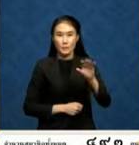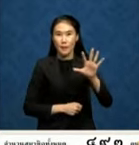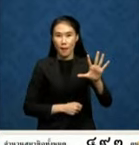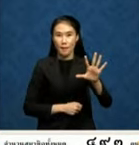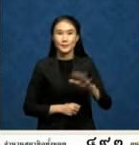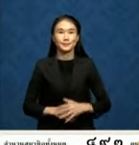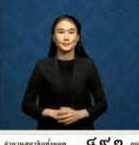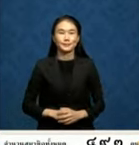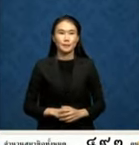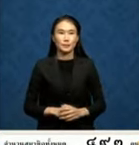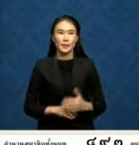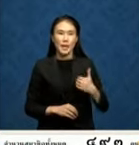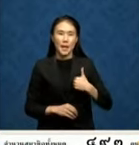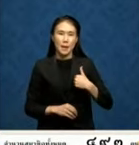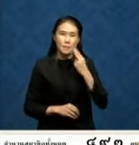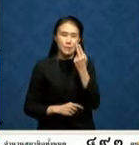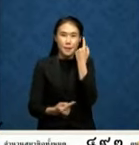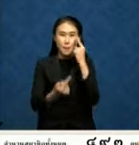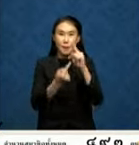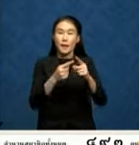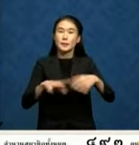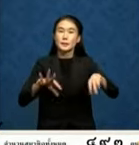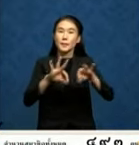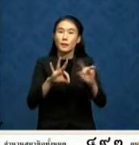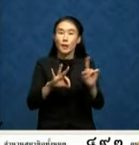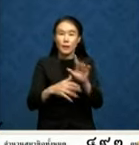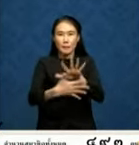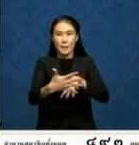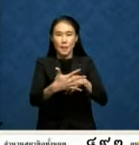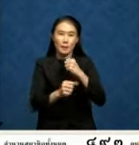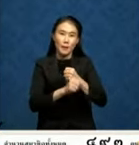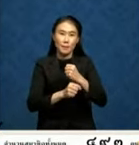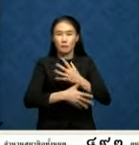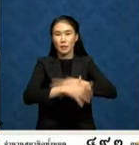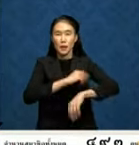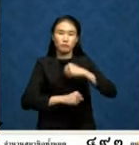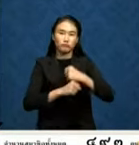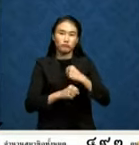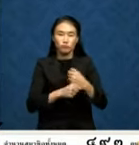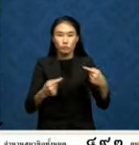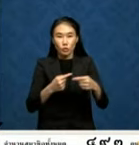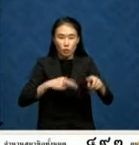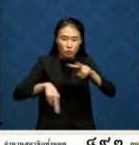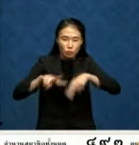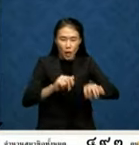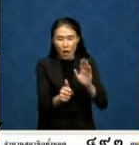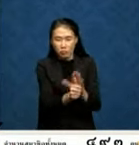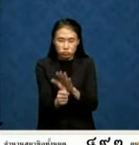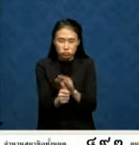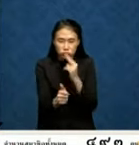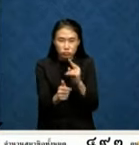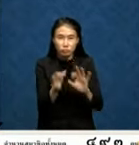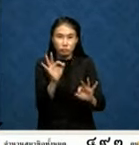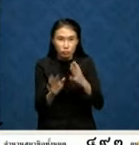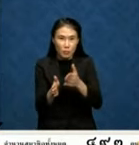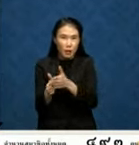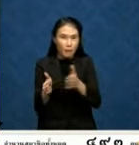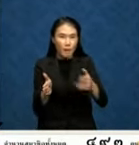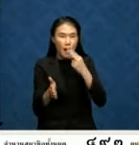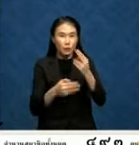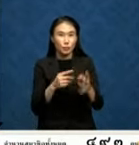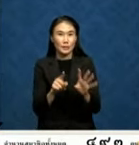2565และเป็นไปตามเป้าหมายของแผนปฏิบัติงานด้านการกำกับกิจการพลังงานระยะที่4